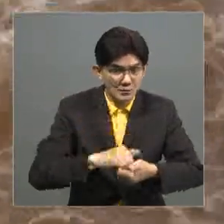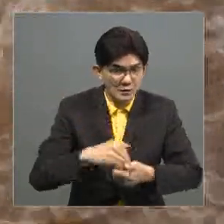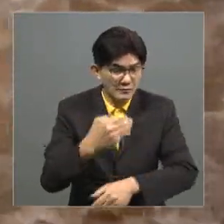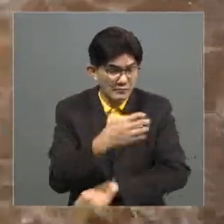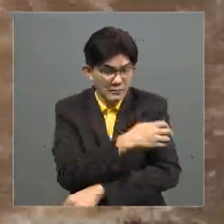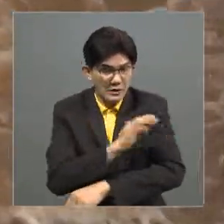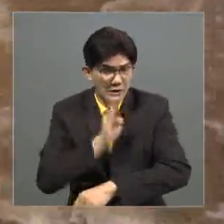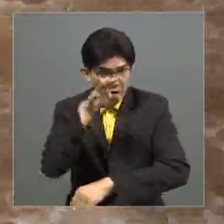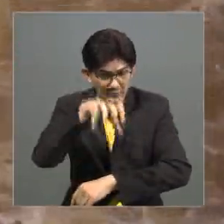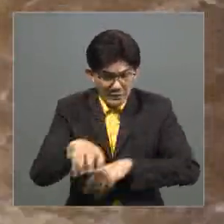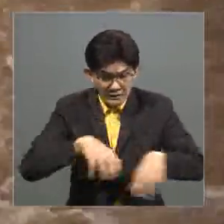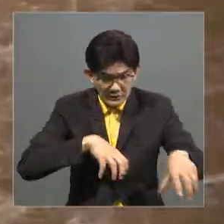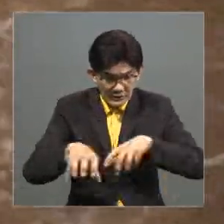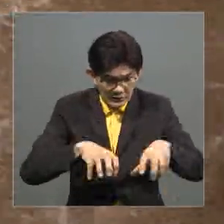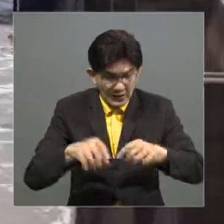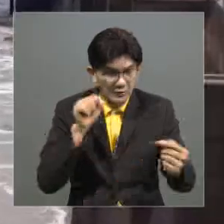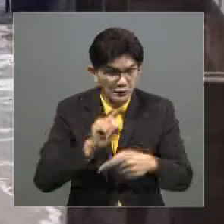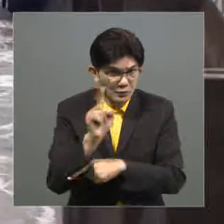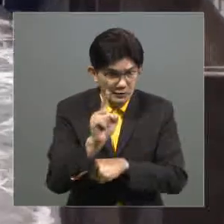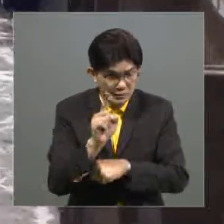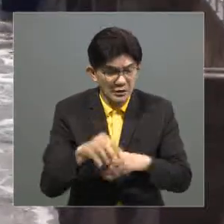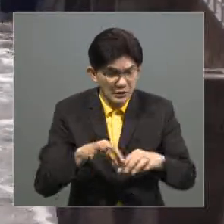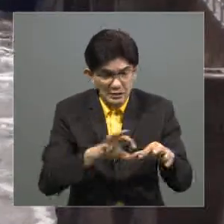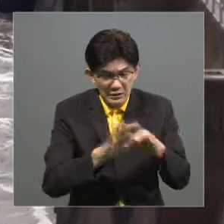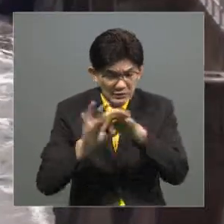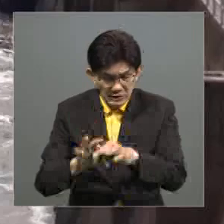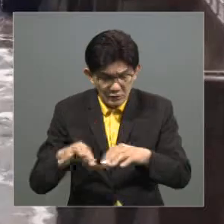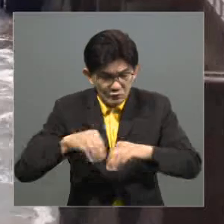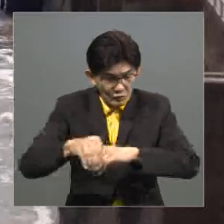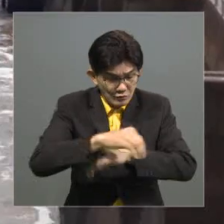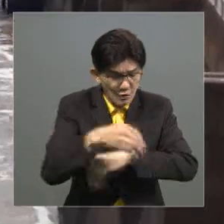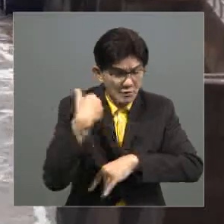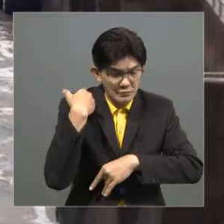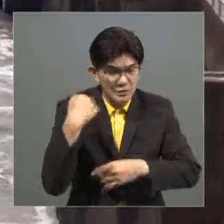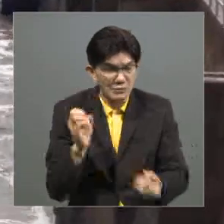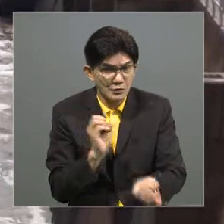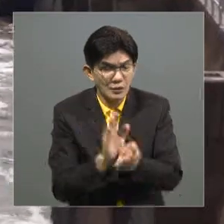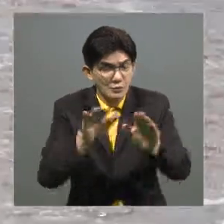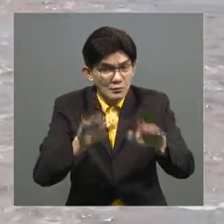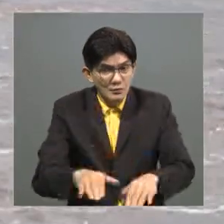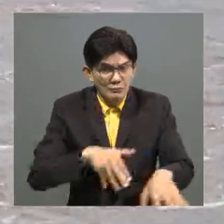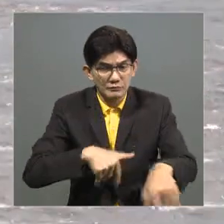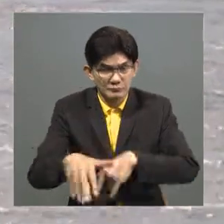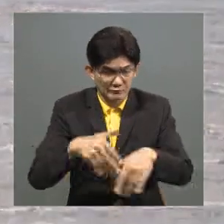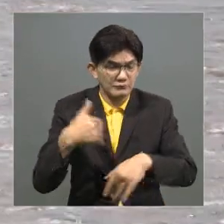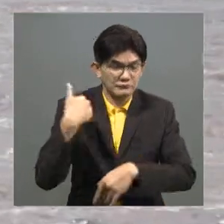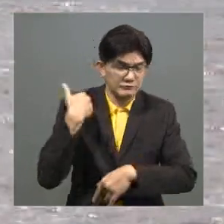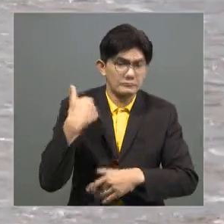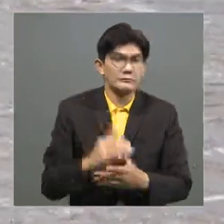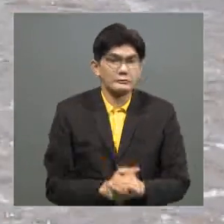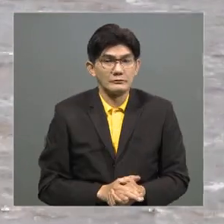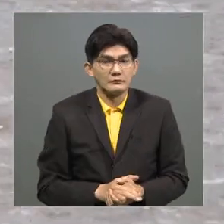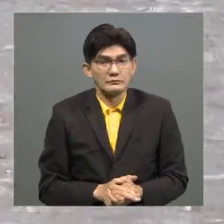ครบริหารจัดการน้ำในจุดที่มีการเชื่อมต่อกันเพื่อที่จะลดผลกระทบที่จะเกิดขึ้นกับพี่น้องประชาชนให้ได้มากที่สุด